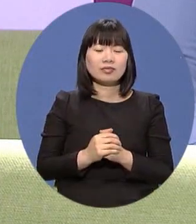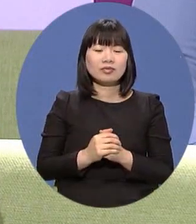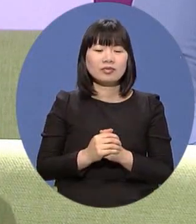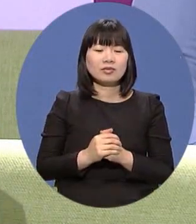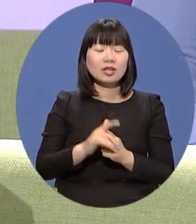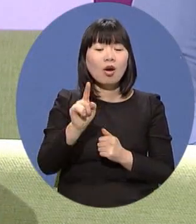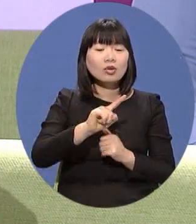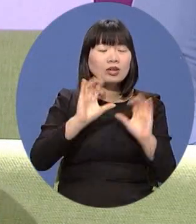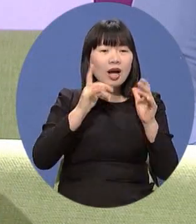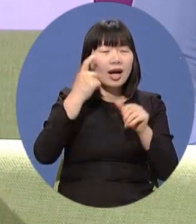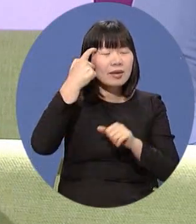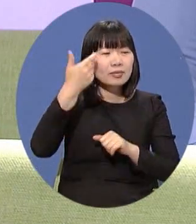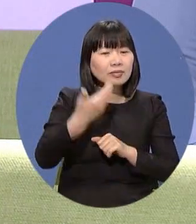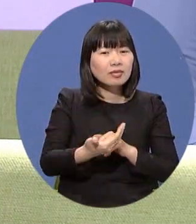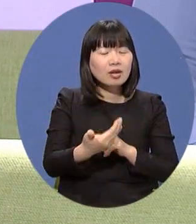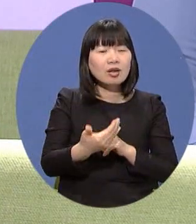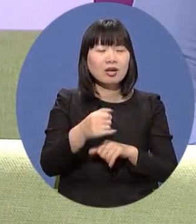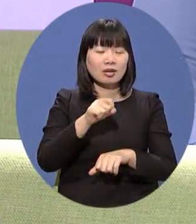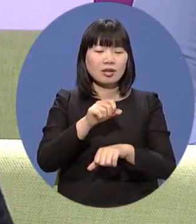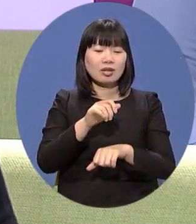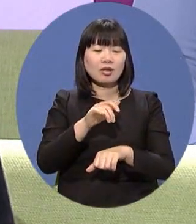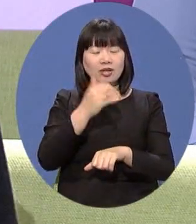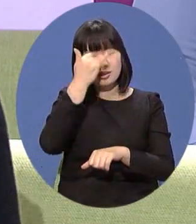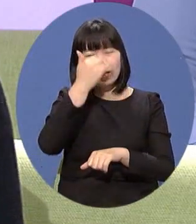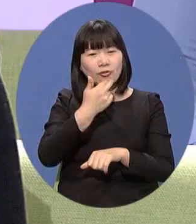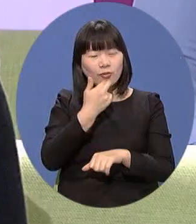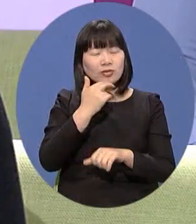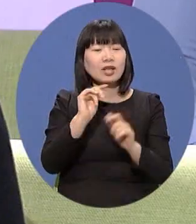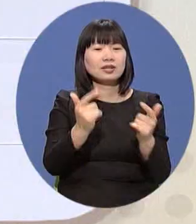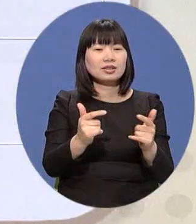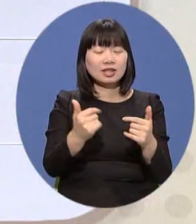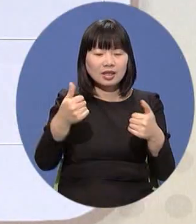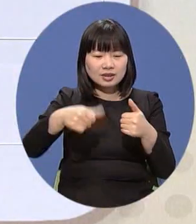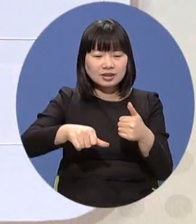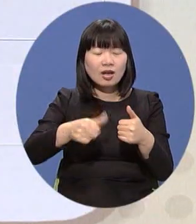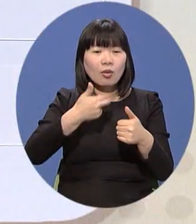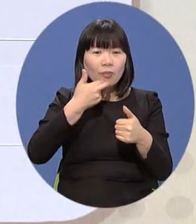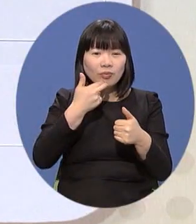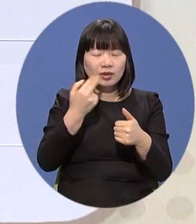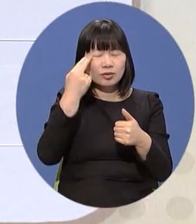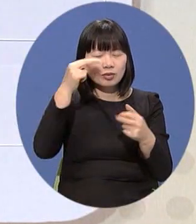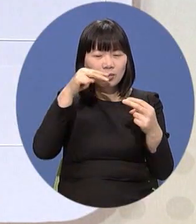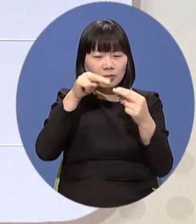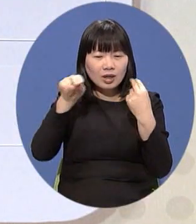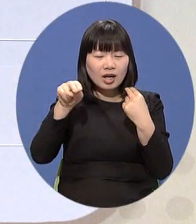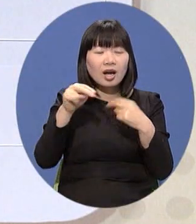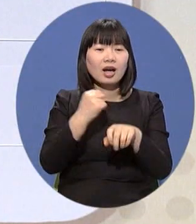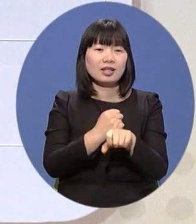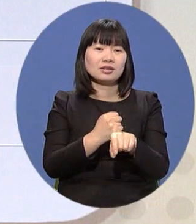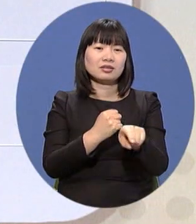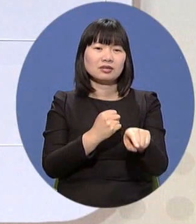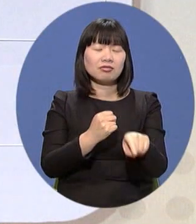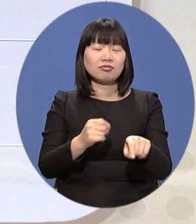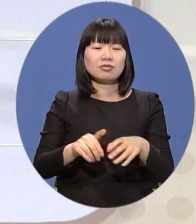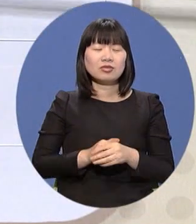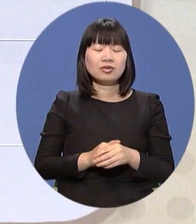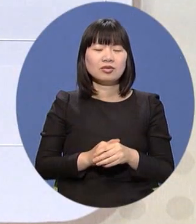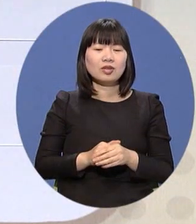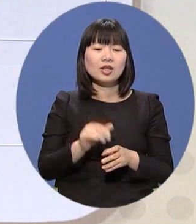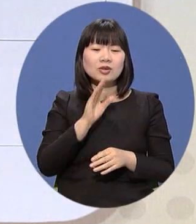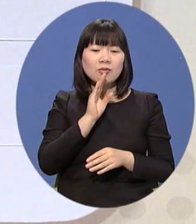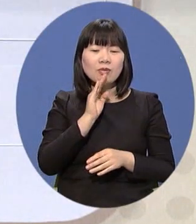얘는 어떤 아이냐. 버릇 없지 않고요. 인사 안 하고 눈 못 마주치는 거는